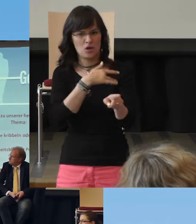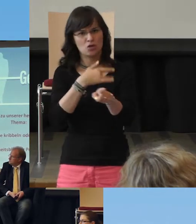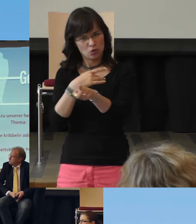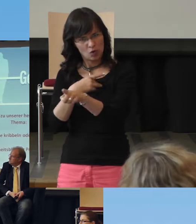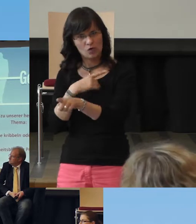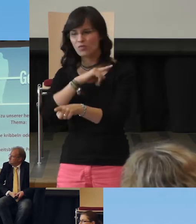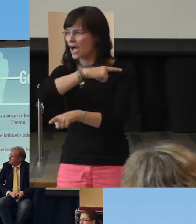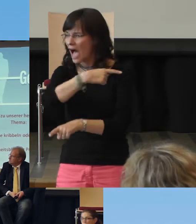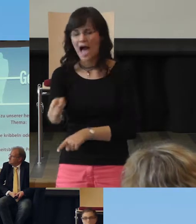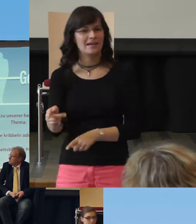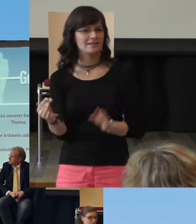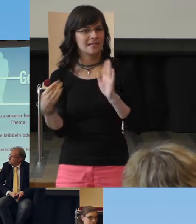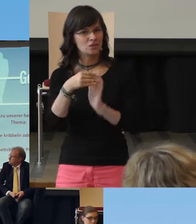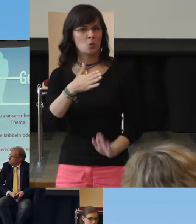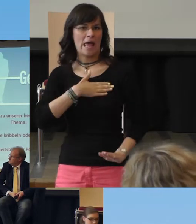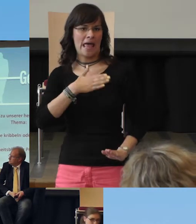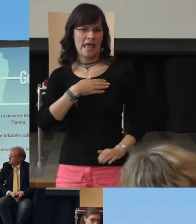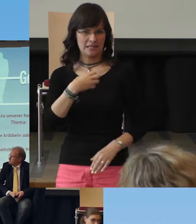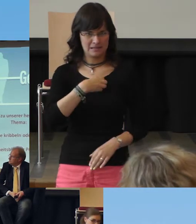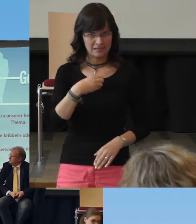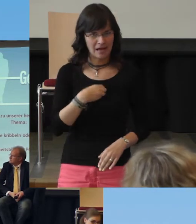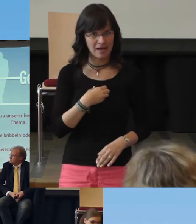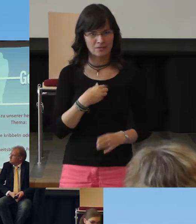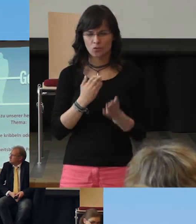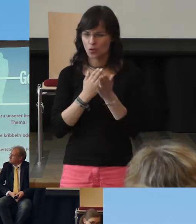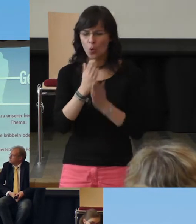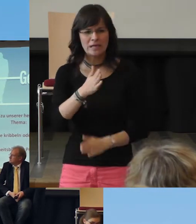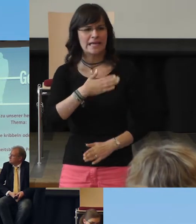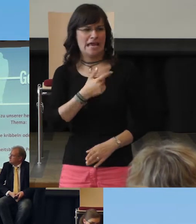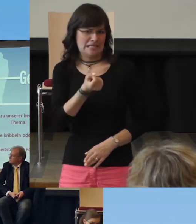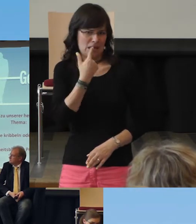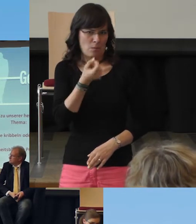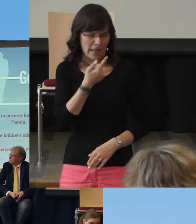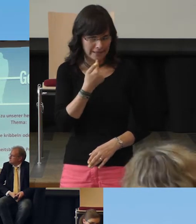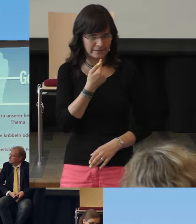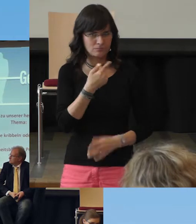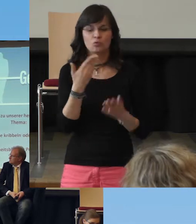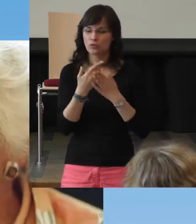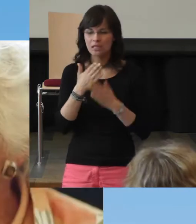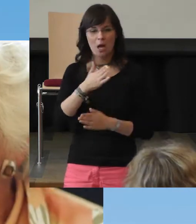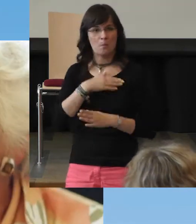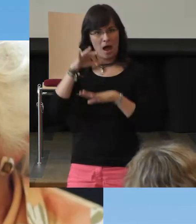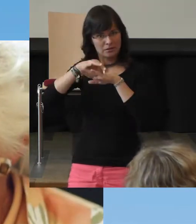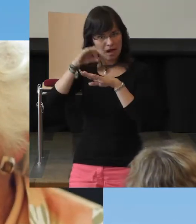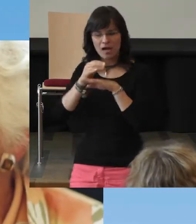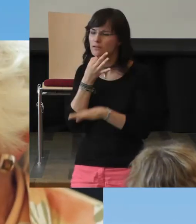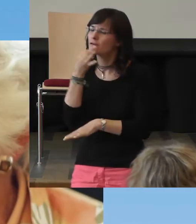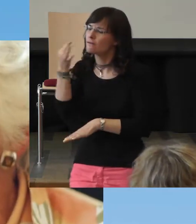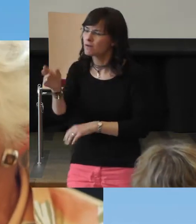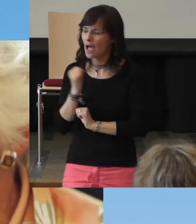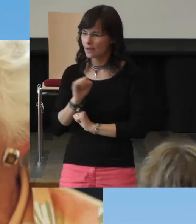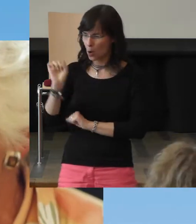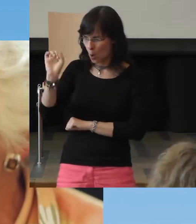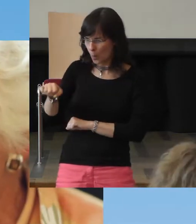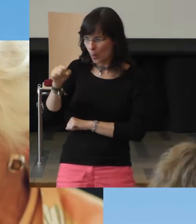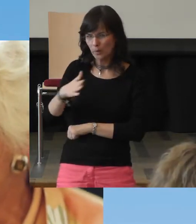Herz also wir schlucken jeden Tag Herzmedikamente und da habe ich meinen Kardiologen schon mal gefragt kann es sein